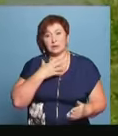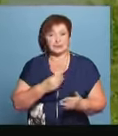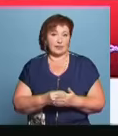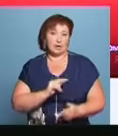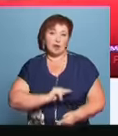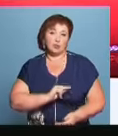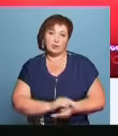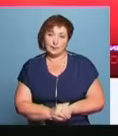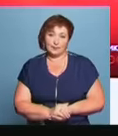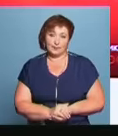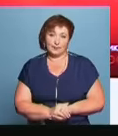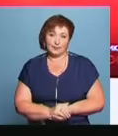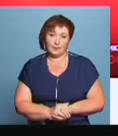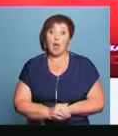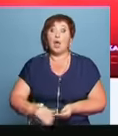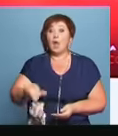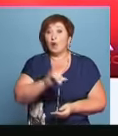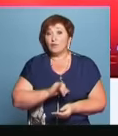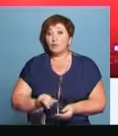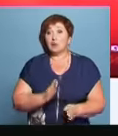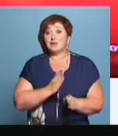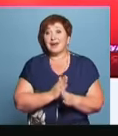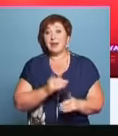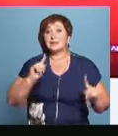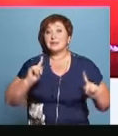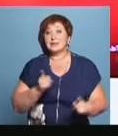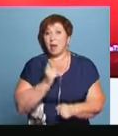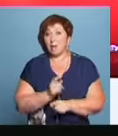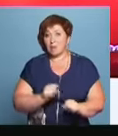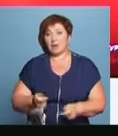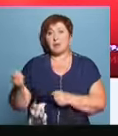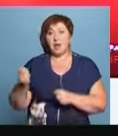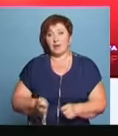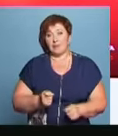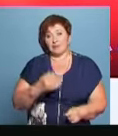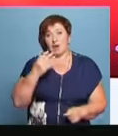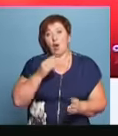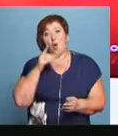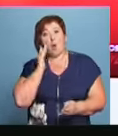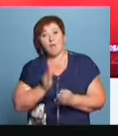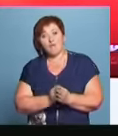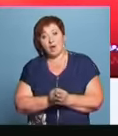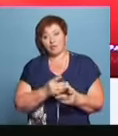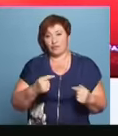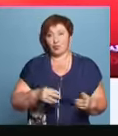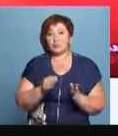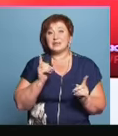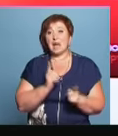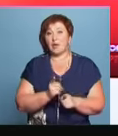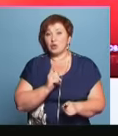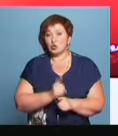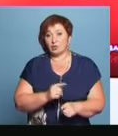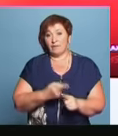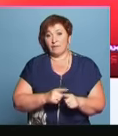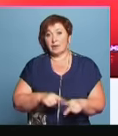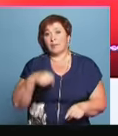народа. В Удмуртии сохраняется запрет на ввоз турецких фруктов и овощей. В запрещенный список продуктов в этом году попали